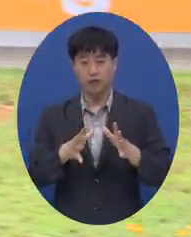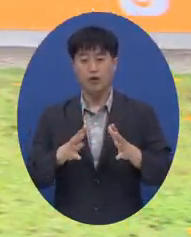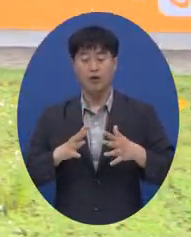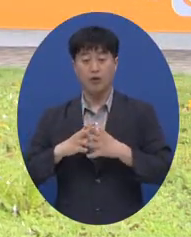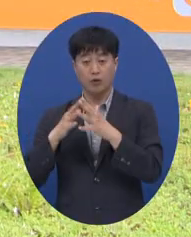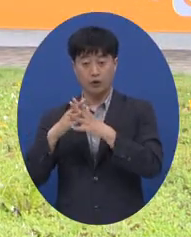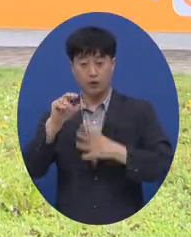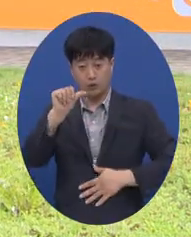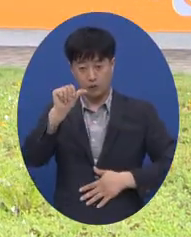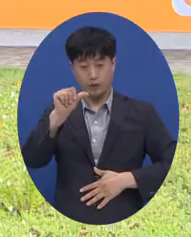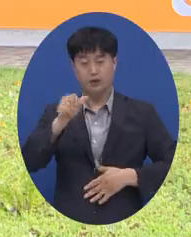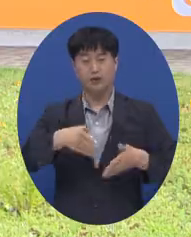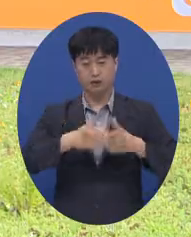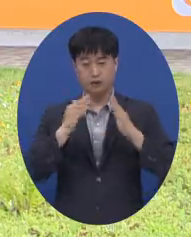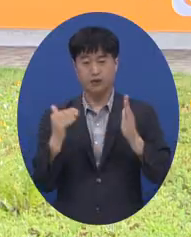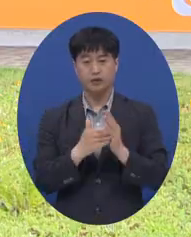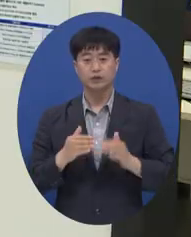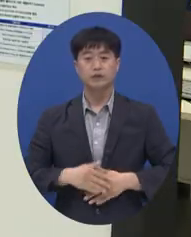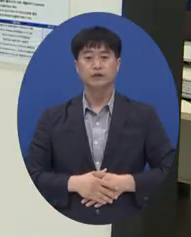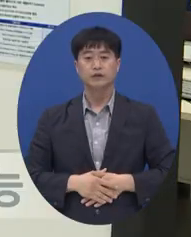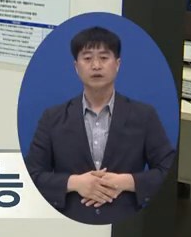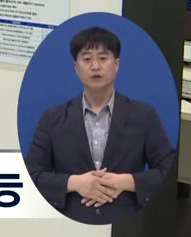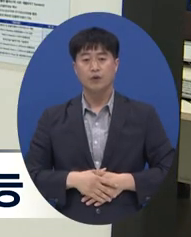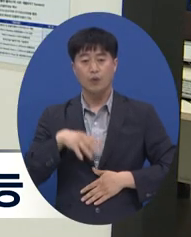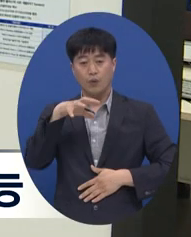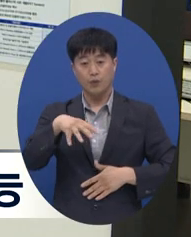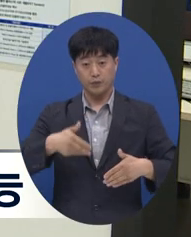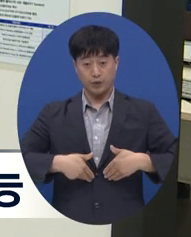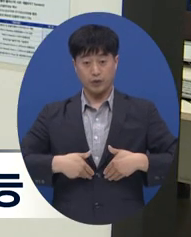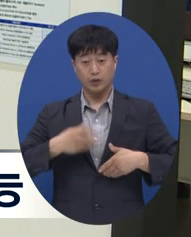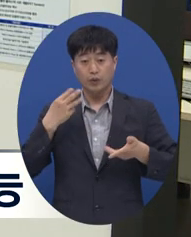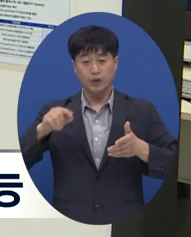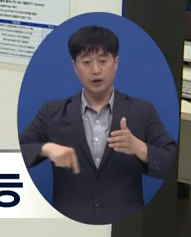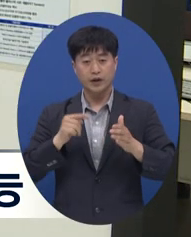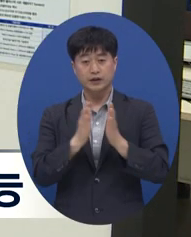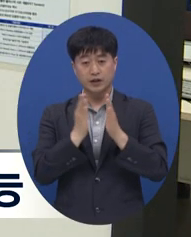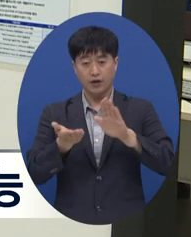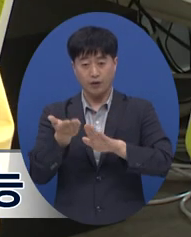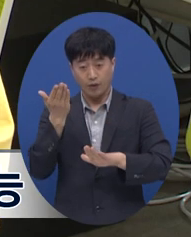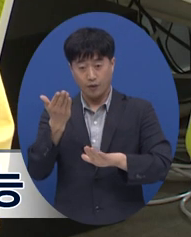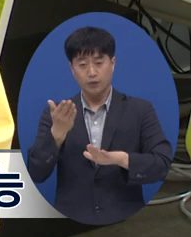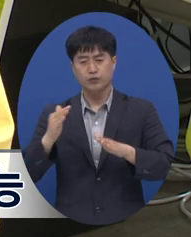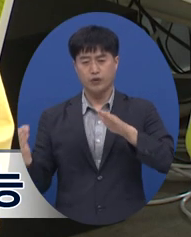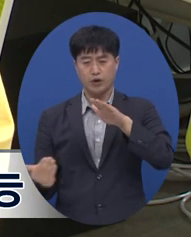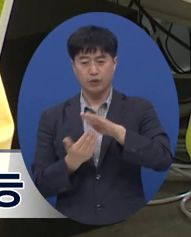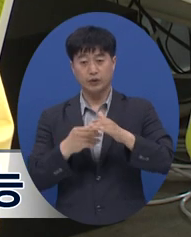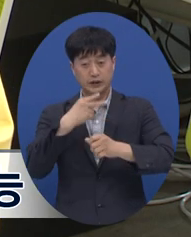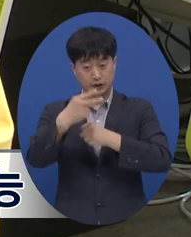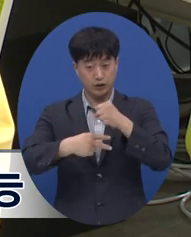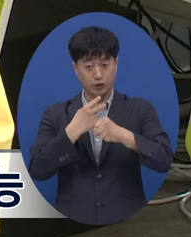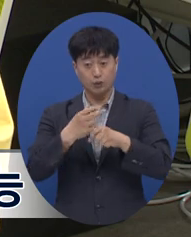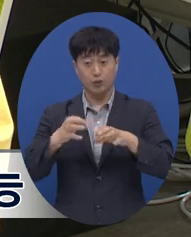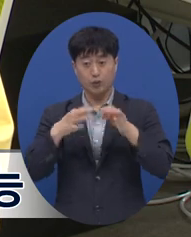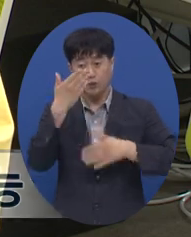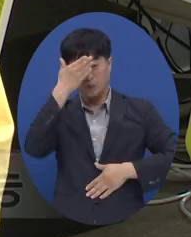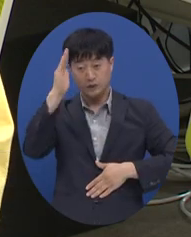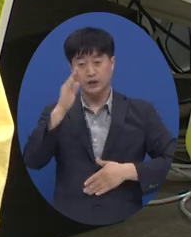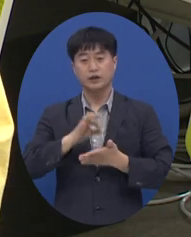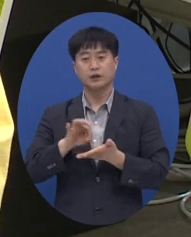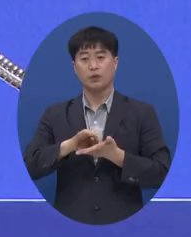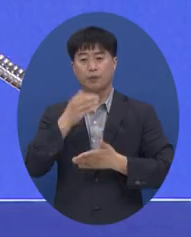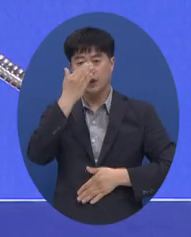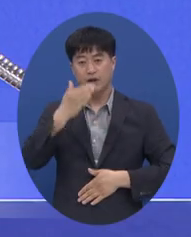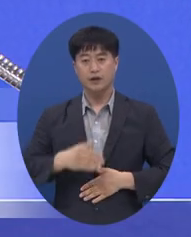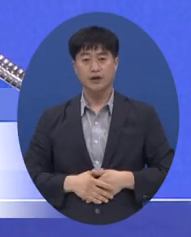건축물 5개 동을 설치했습니다. 공간이 필요한 도내 스타트업이라면 최대 2년까지 무료로 사용할 수